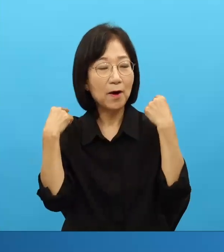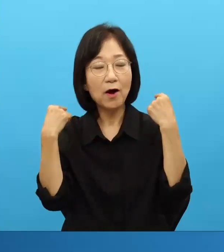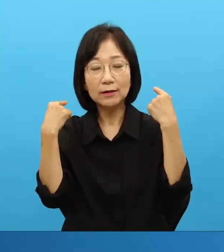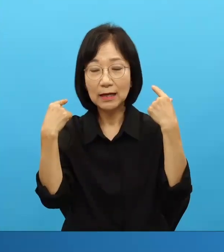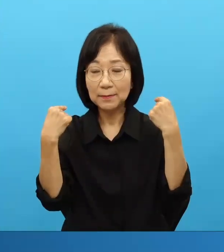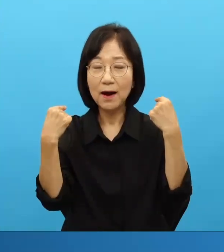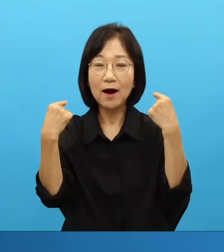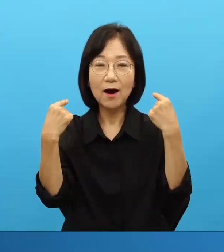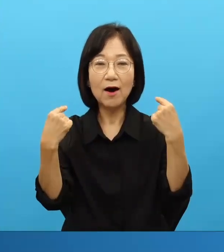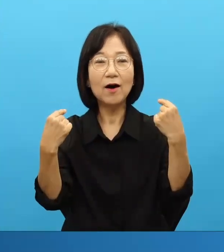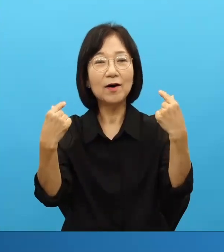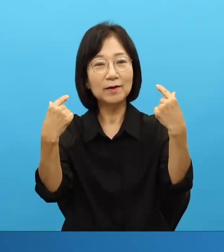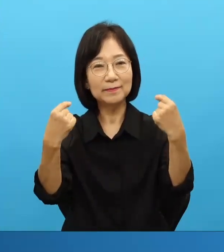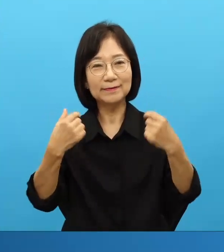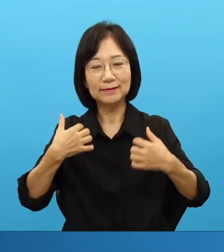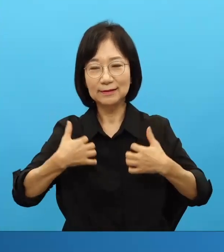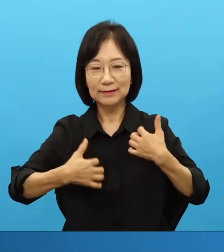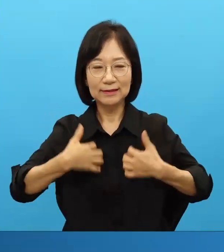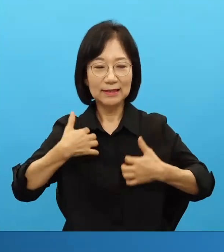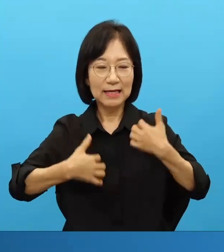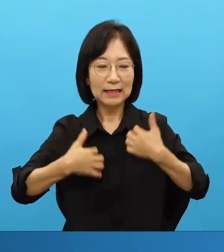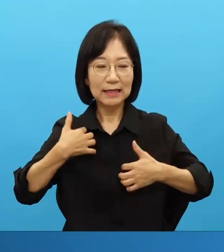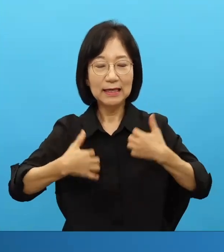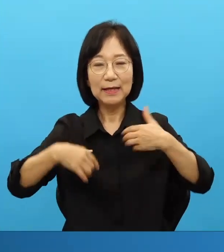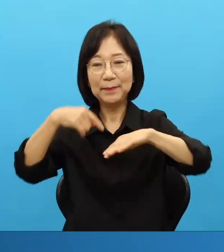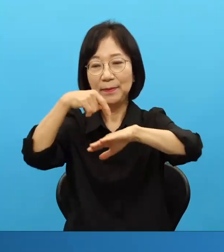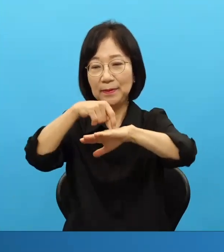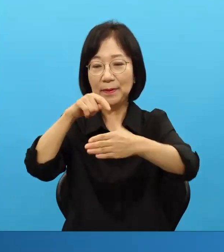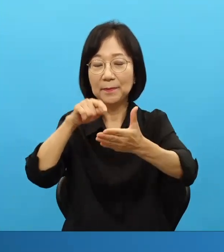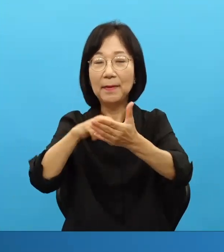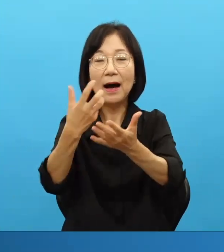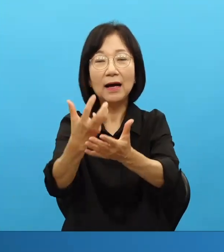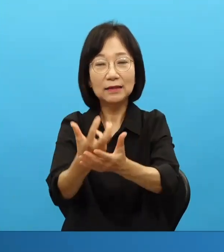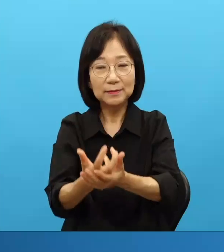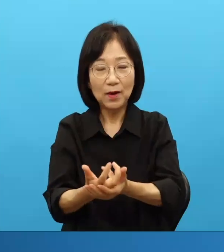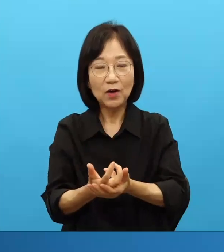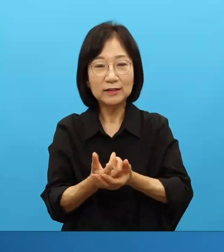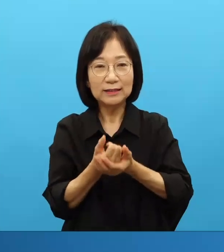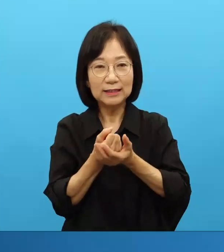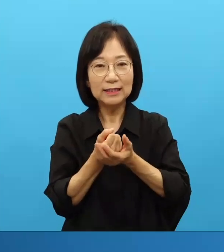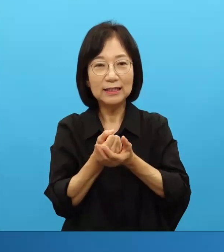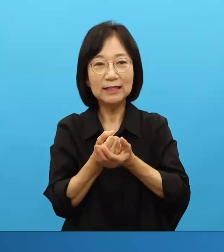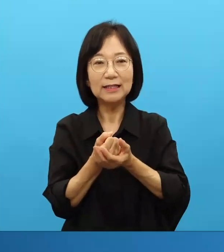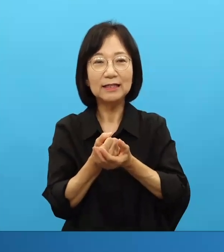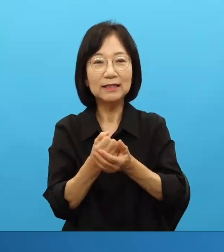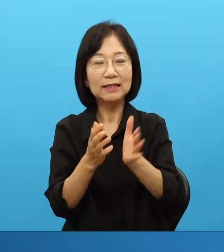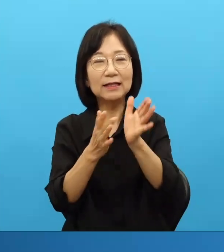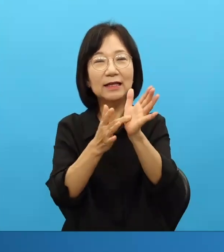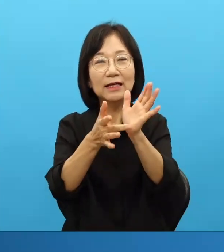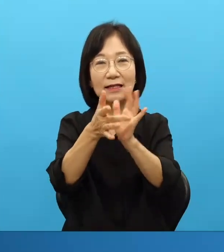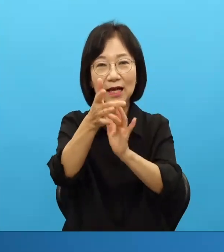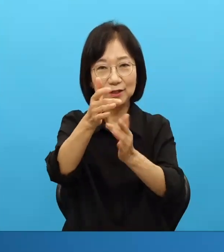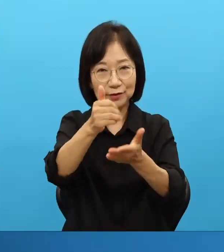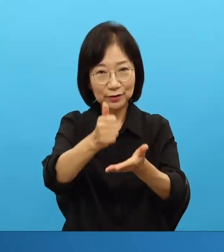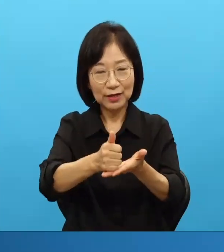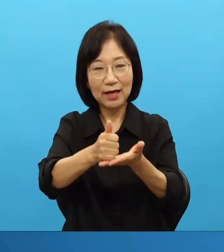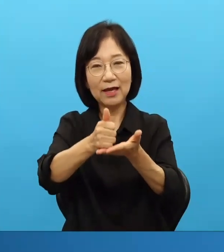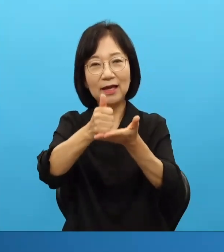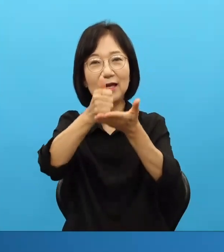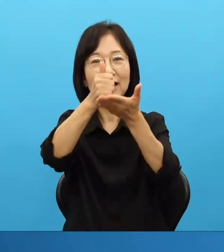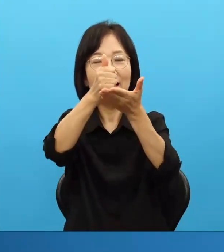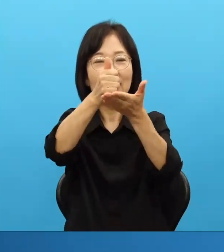영원토록 변함없는 기쁜 마음 얻으리.